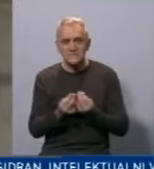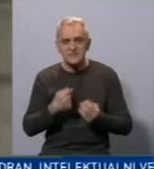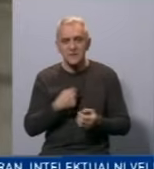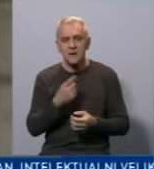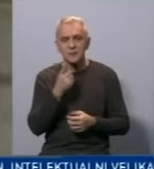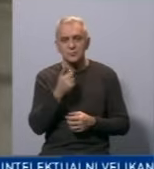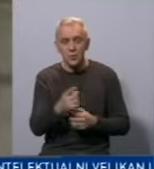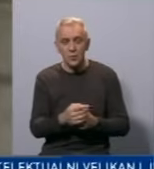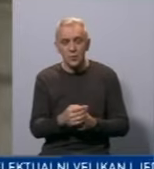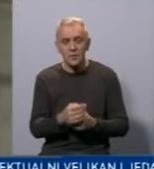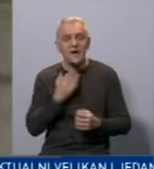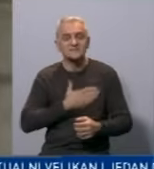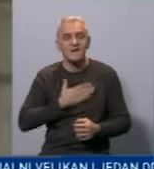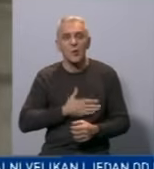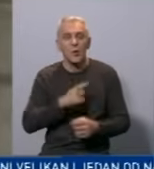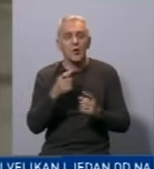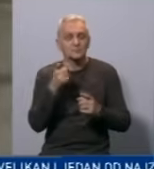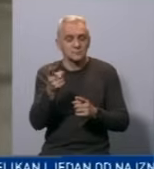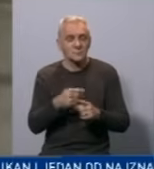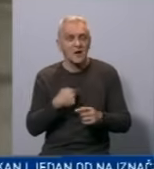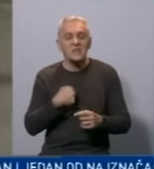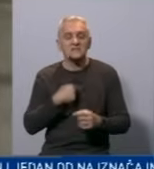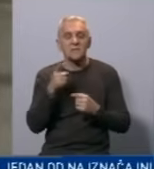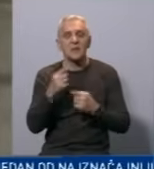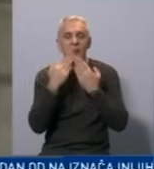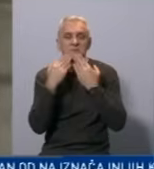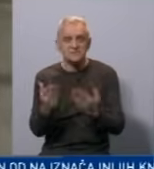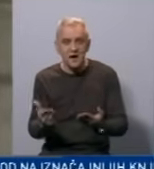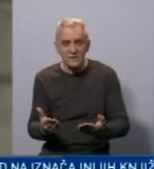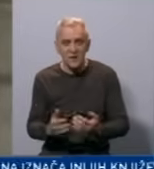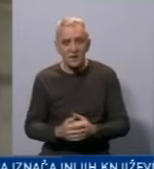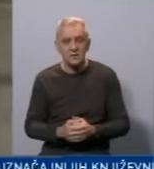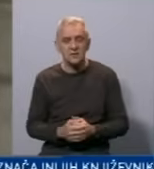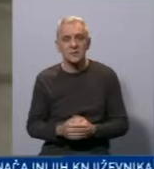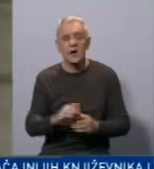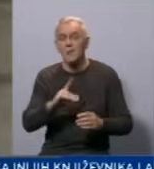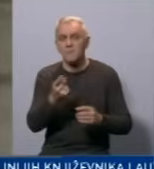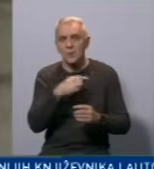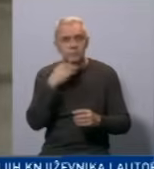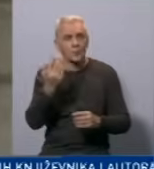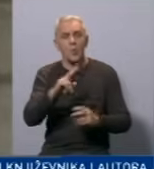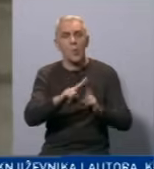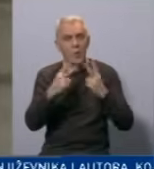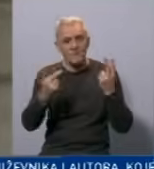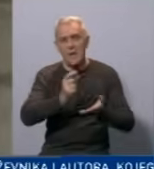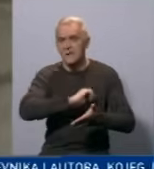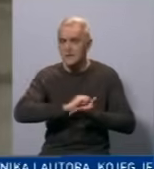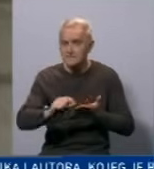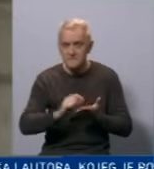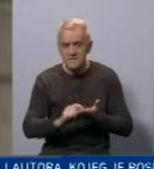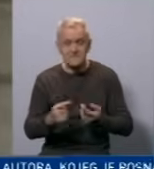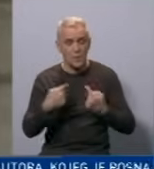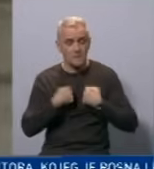to zavolio kod njega i ja sam njemu veoma zahvalan da me pored toliko novinara, pisaca,